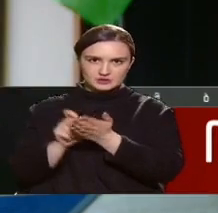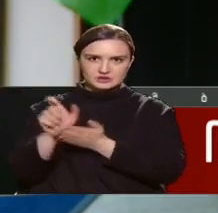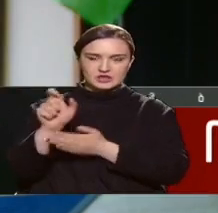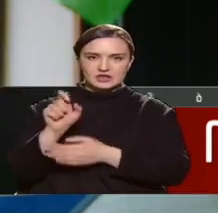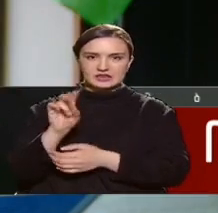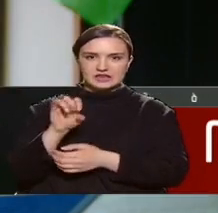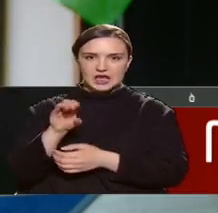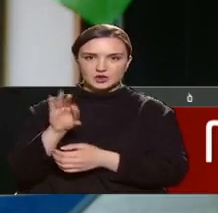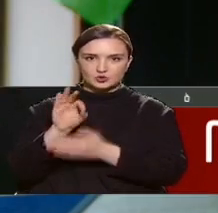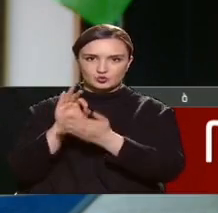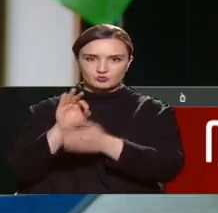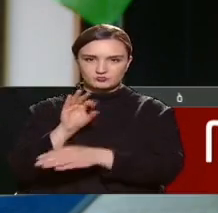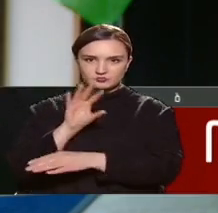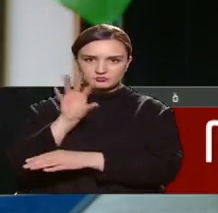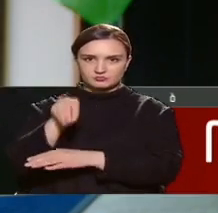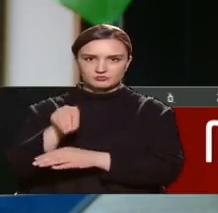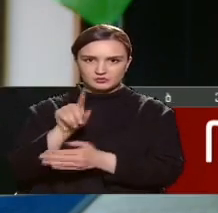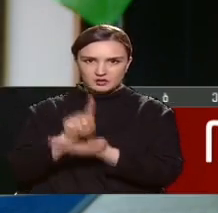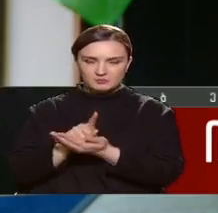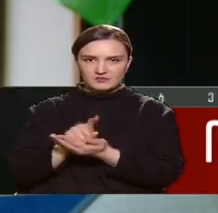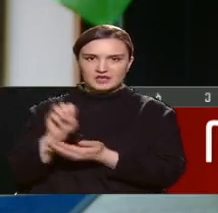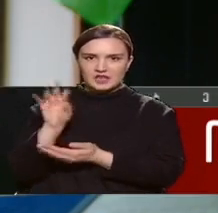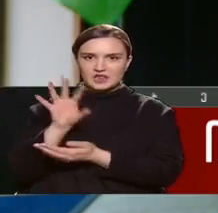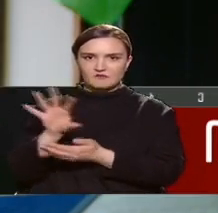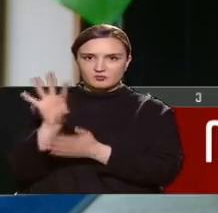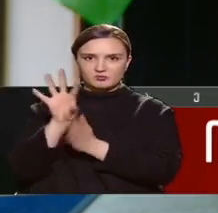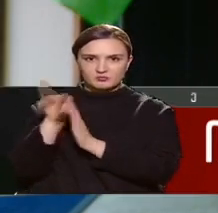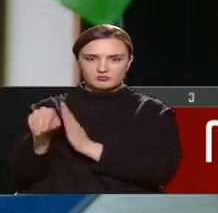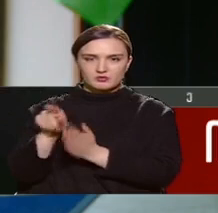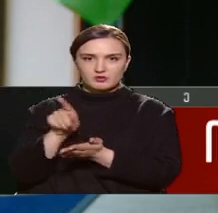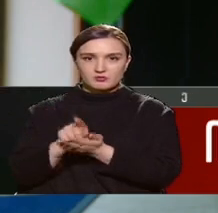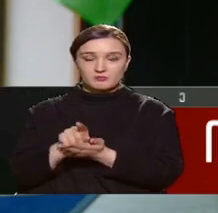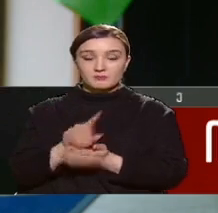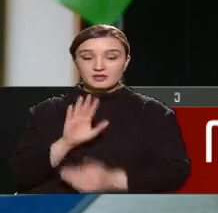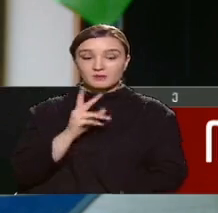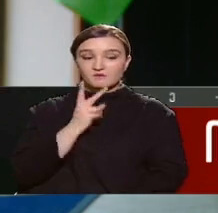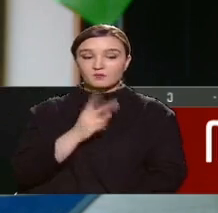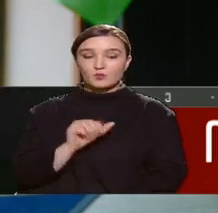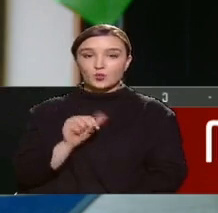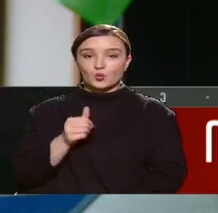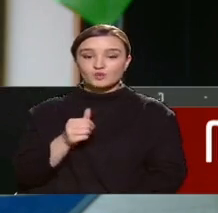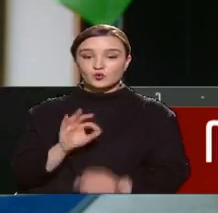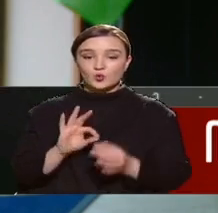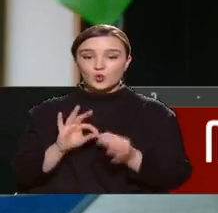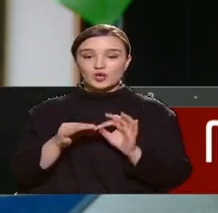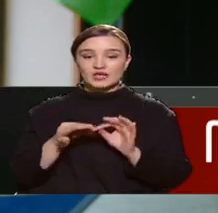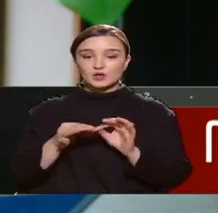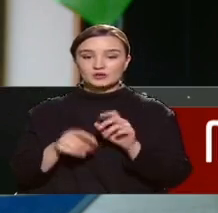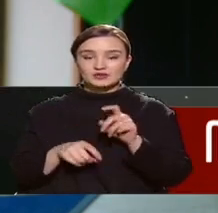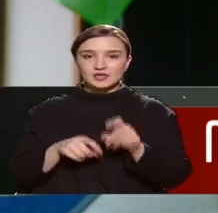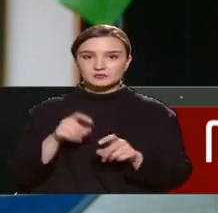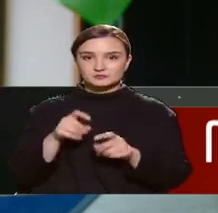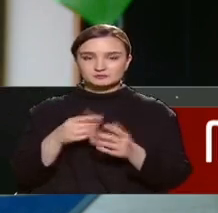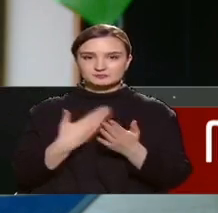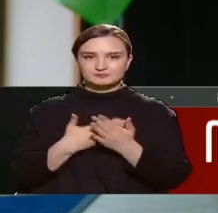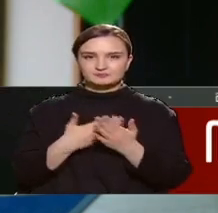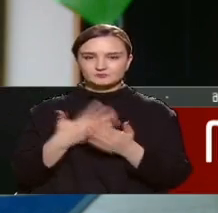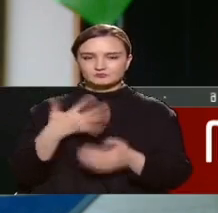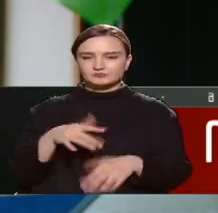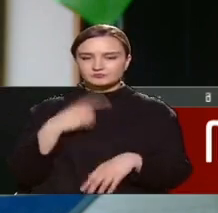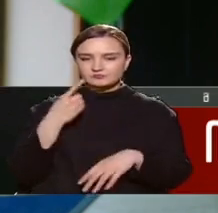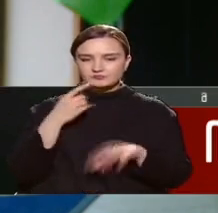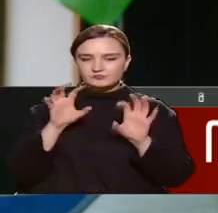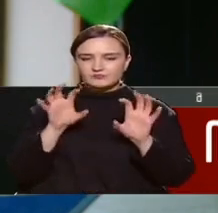NATO și gazele din Evaro, ce au alții lebelia, mi-au resaget că tu rogor, ucure, concretul nabidiv, mi-i magalitat, ai să ucure, va sene